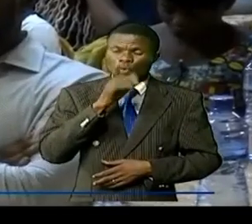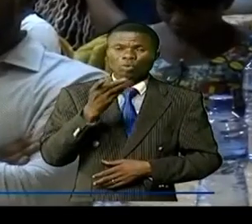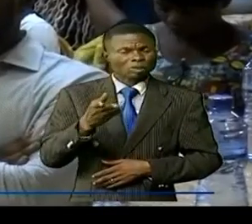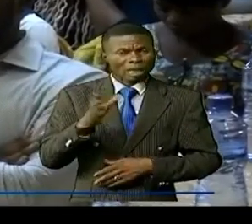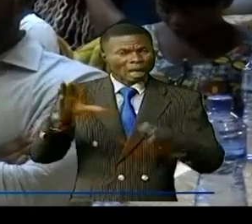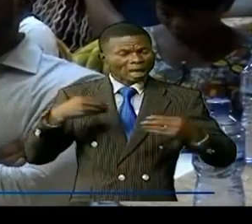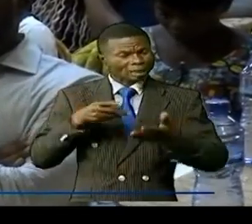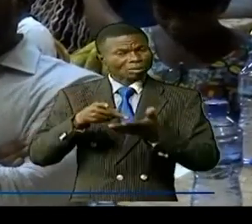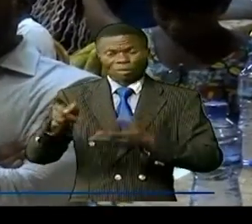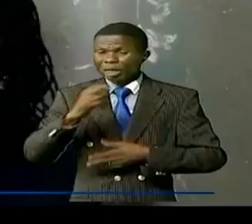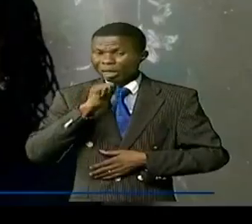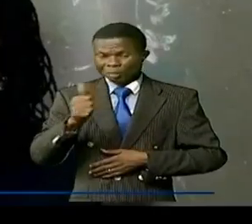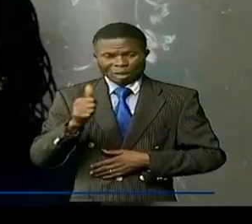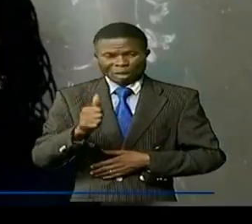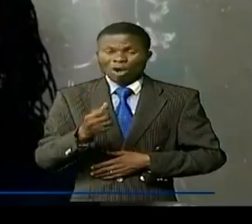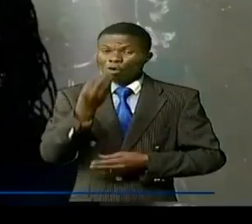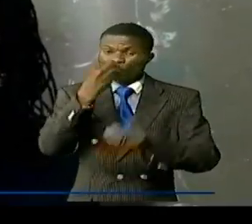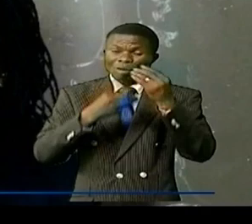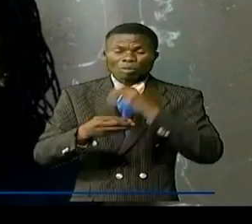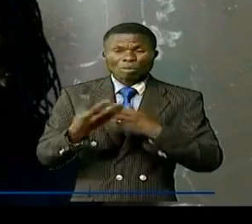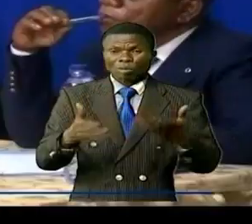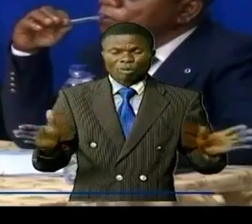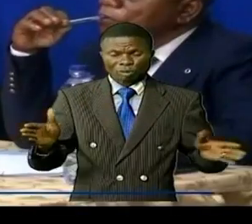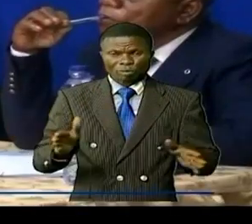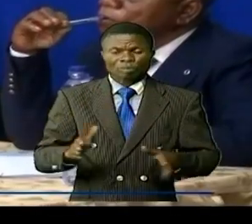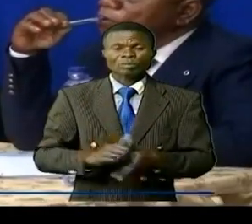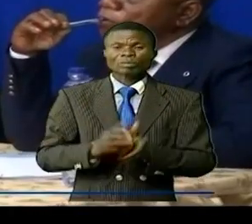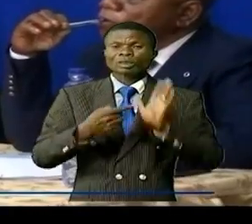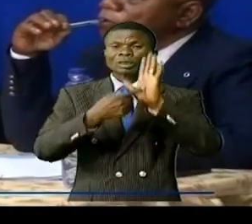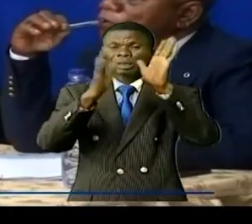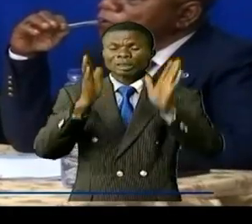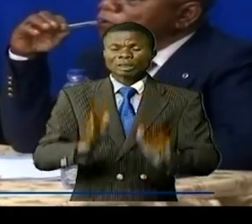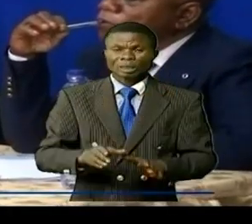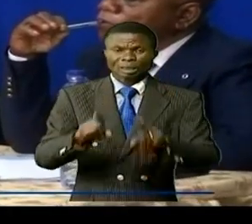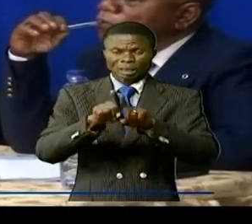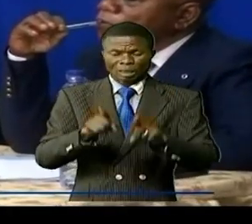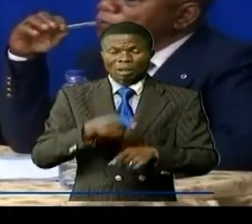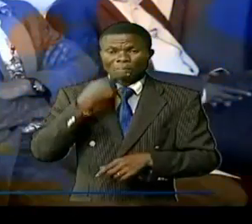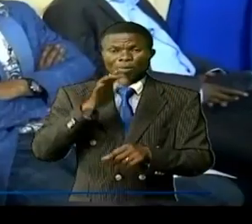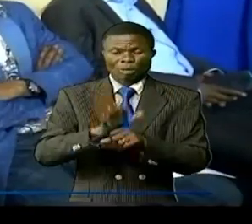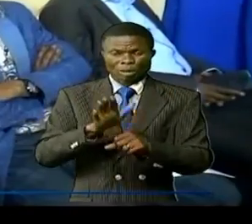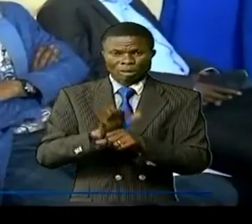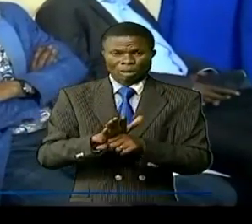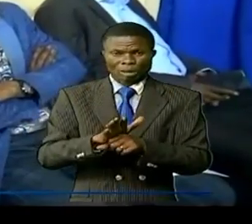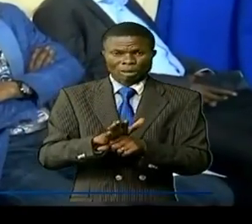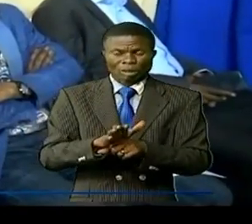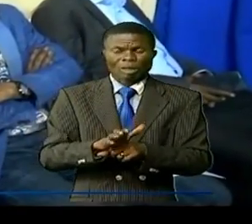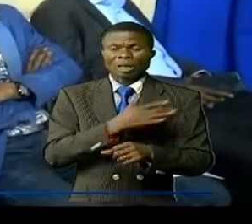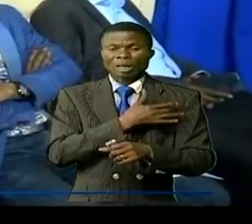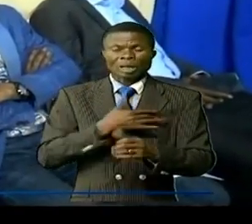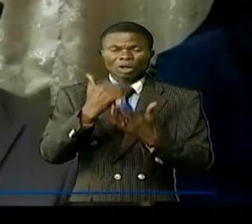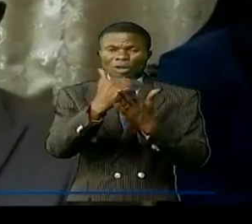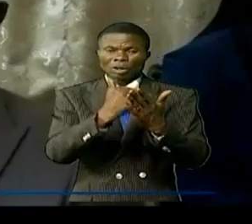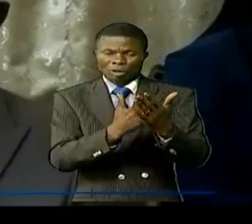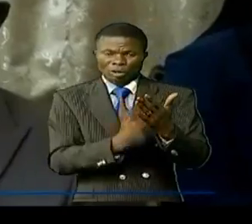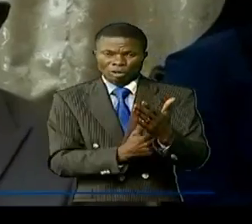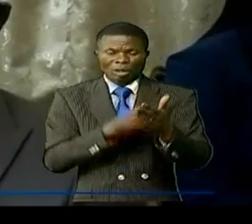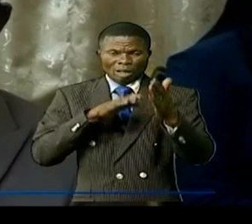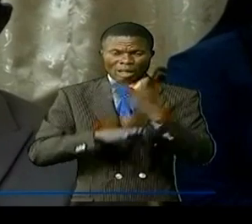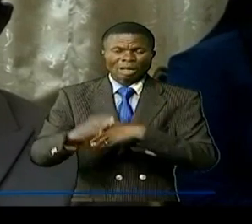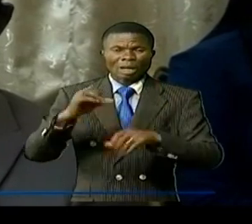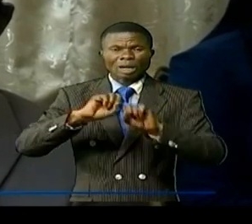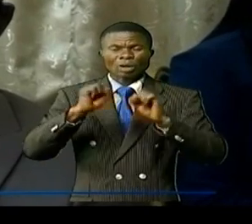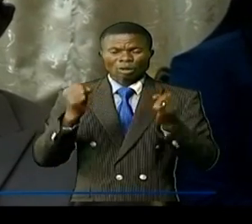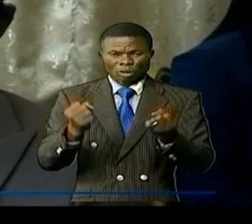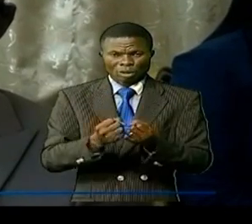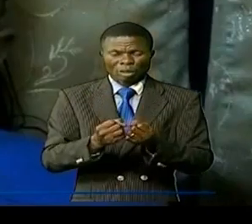Jean-Noël Litanga, représentant du ministre du numérique, a à son tour insisté sur le mode de recrutement qui devra tenir compte